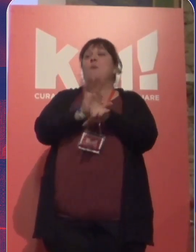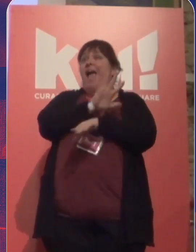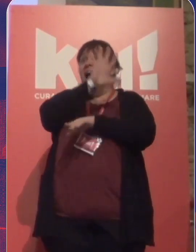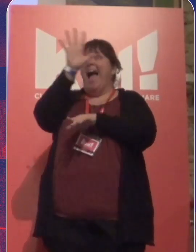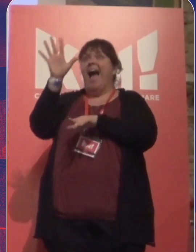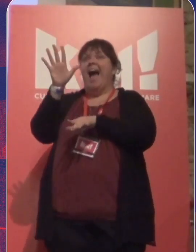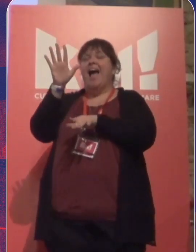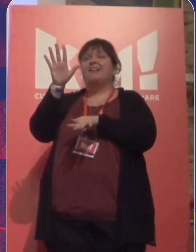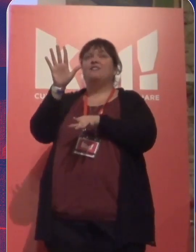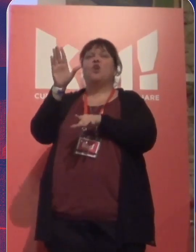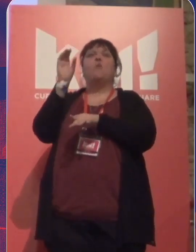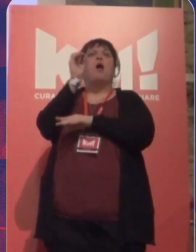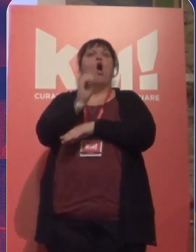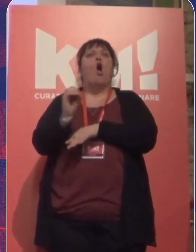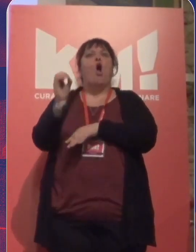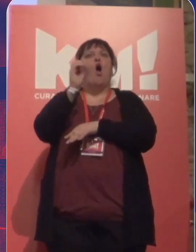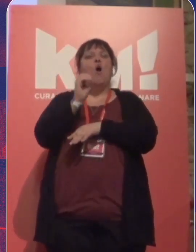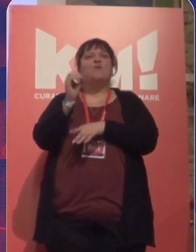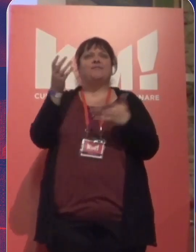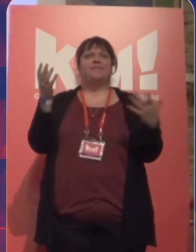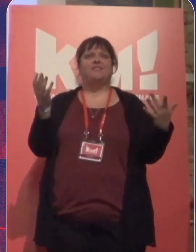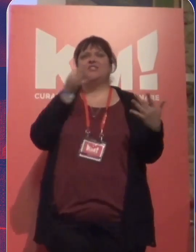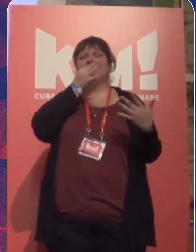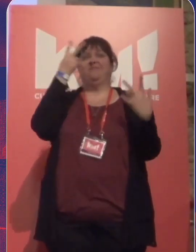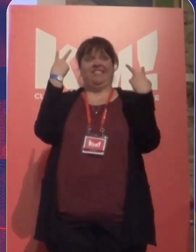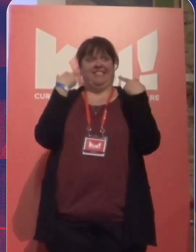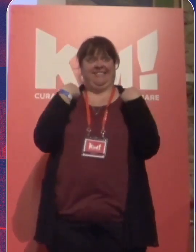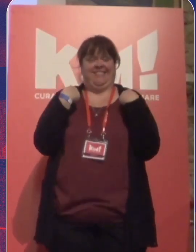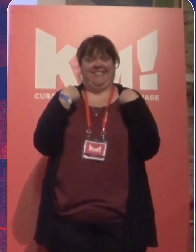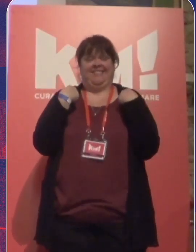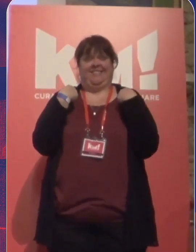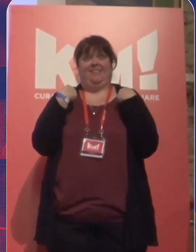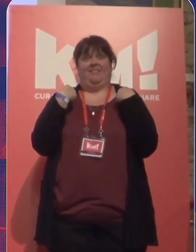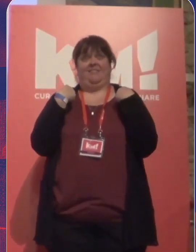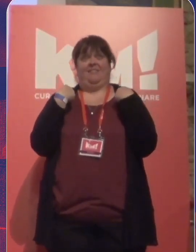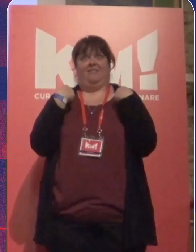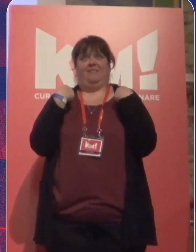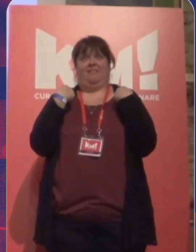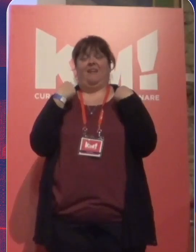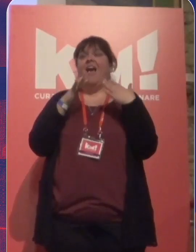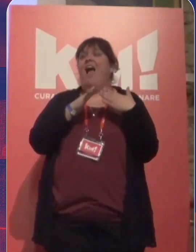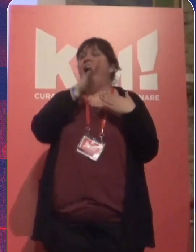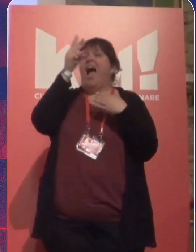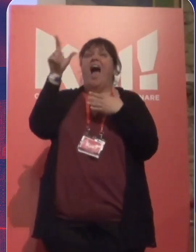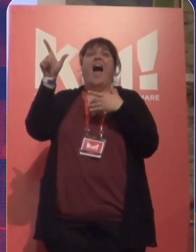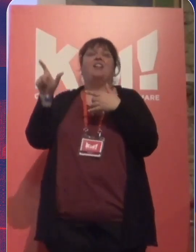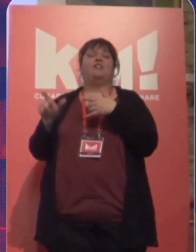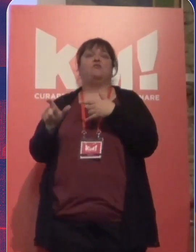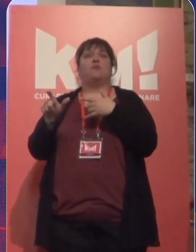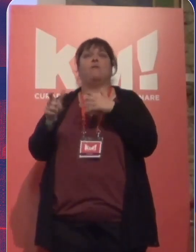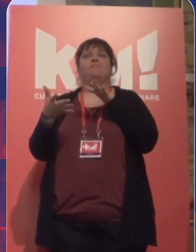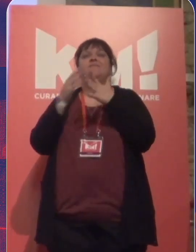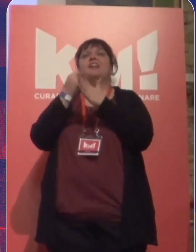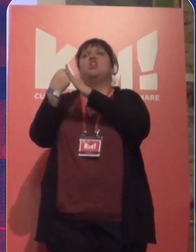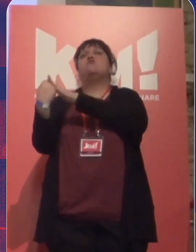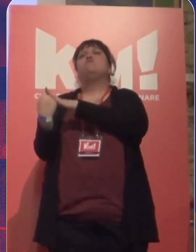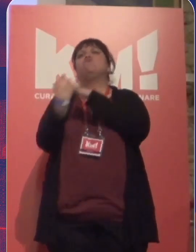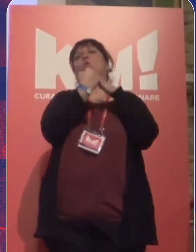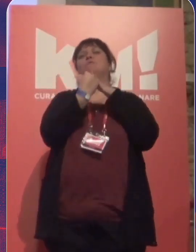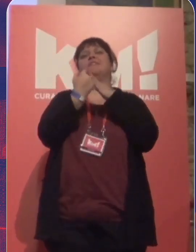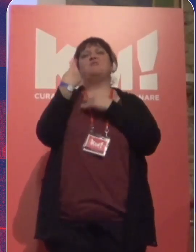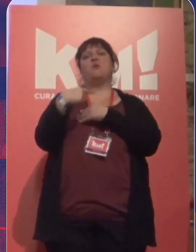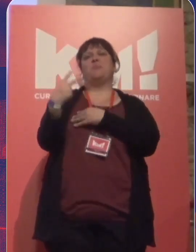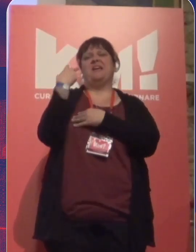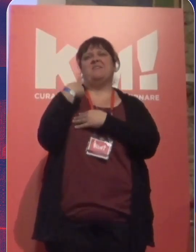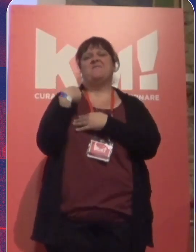l'altro è una minaccia per la vita quindi che l'altro non solo è il sostegno della vita non solo è l'ossigeno